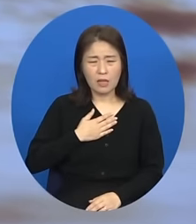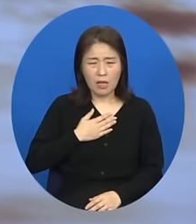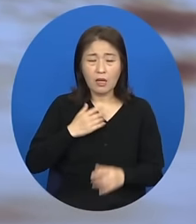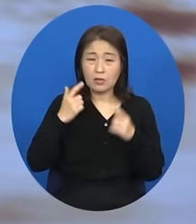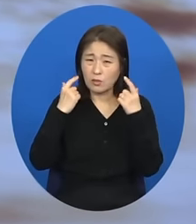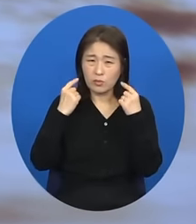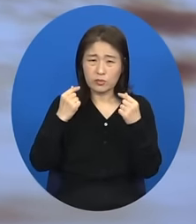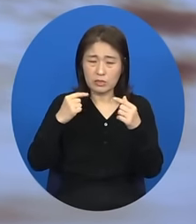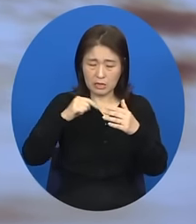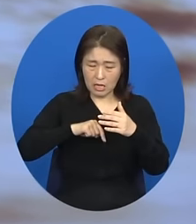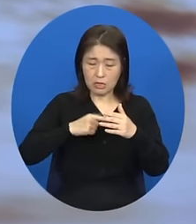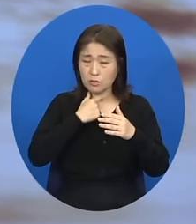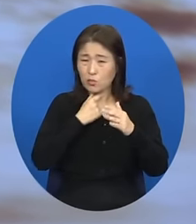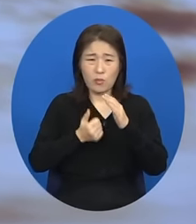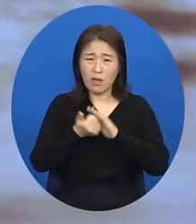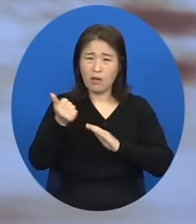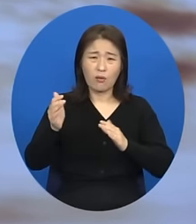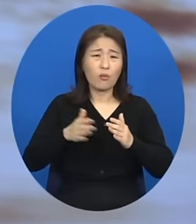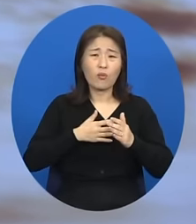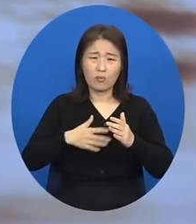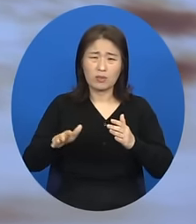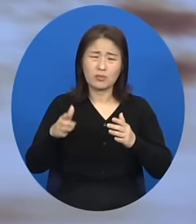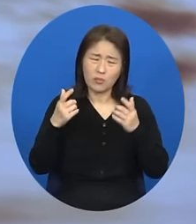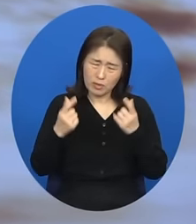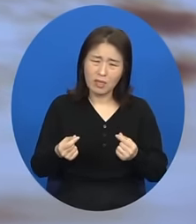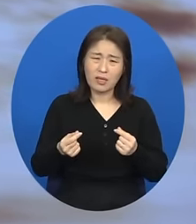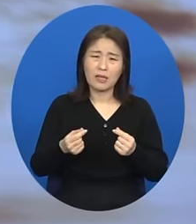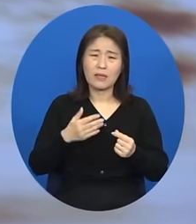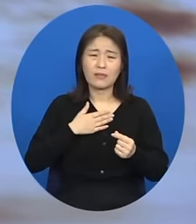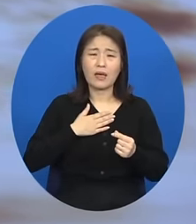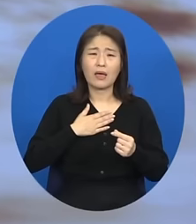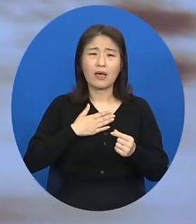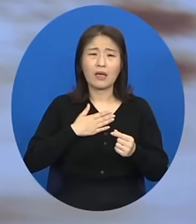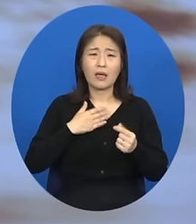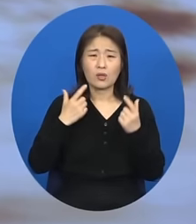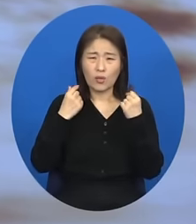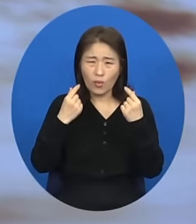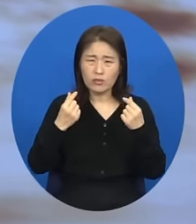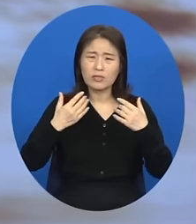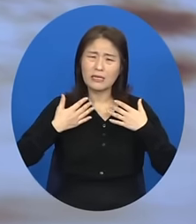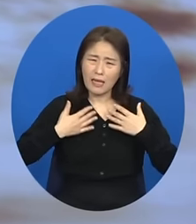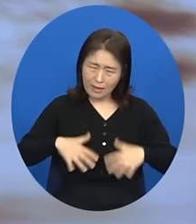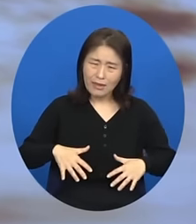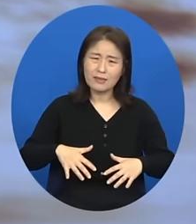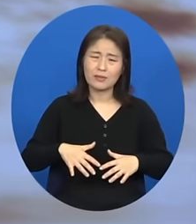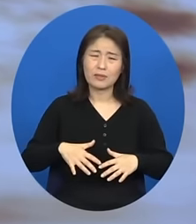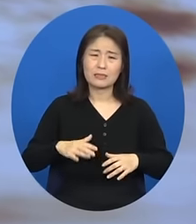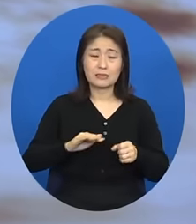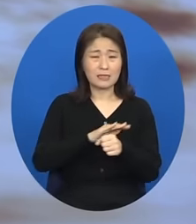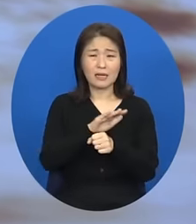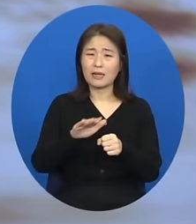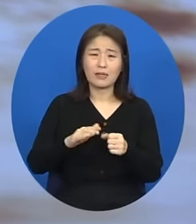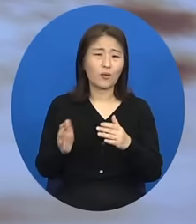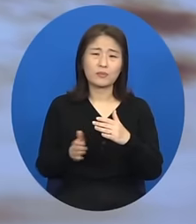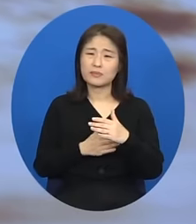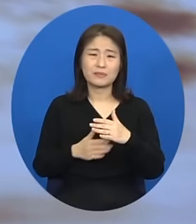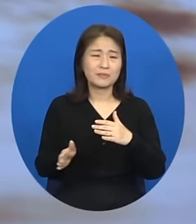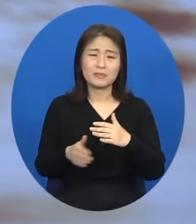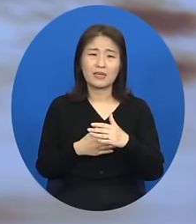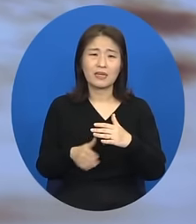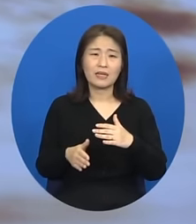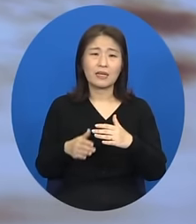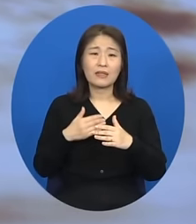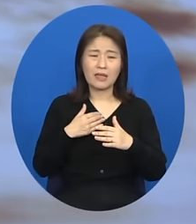없네요. 하나님, 나는 여전히 연약합니다. 내게 사랑이 없습니다. 나는